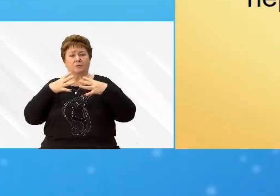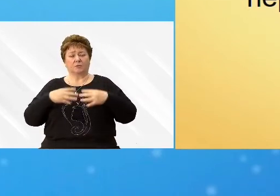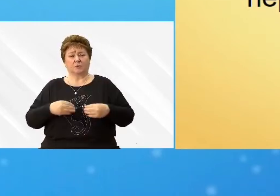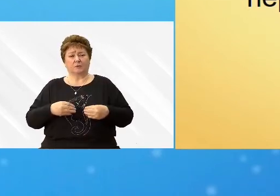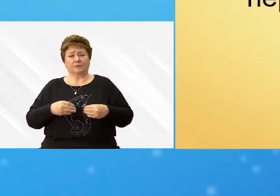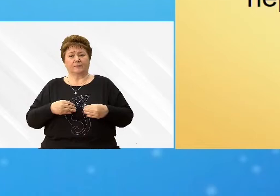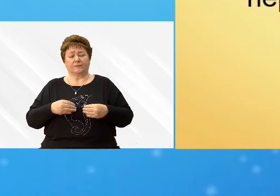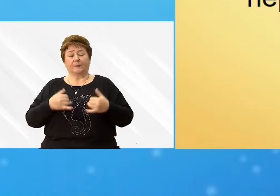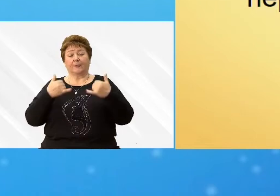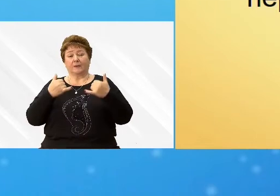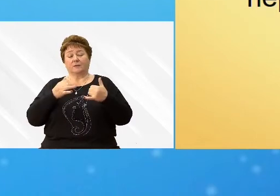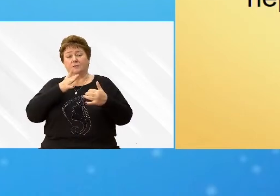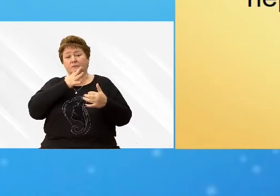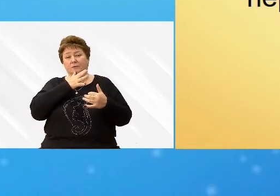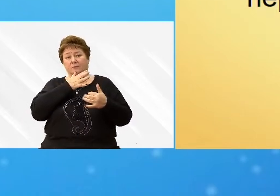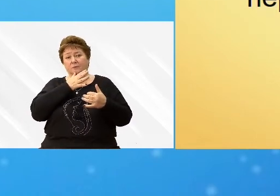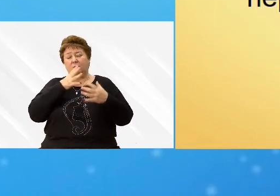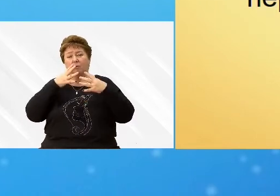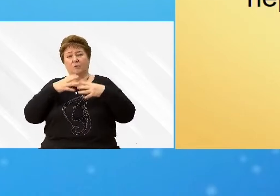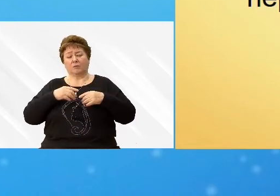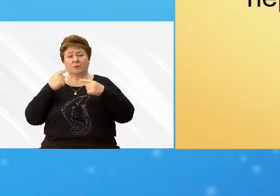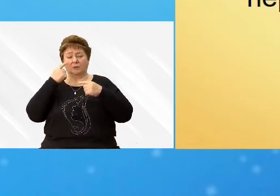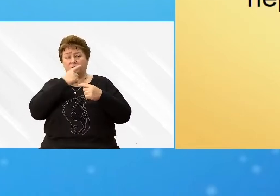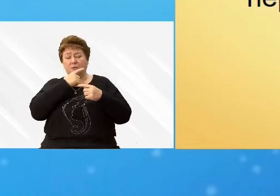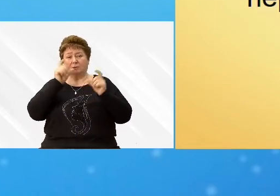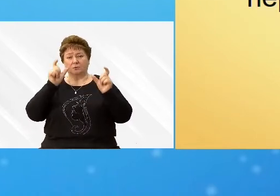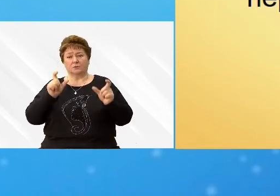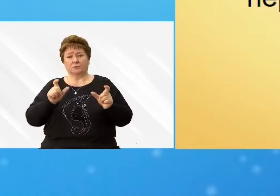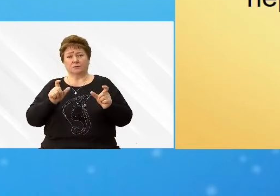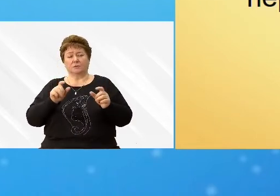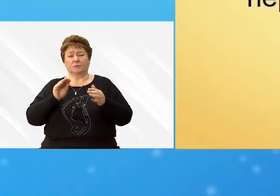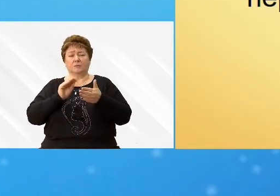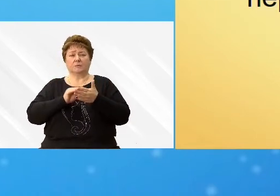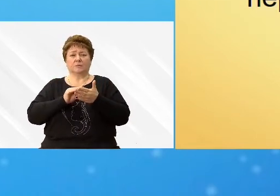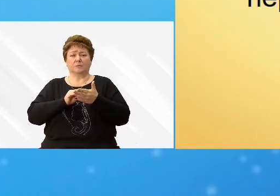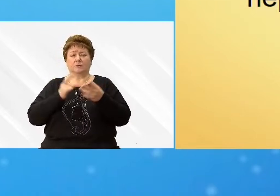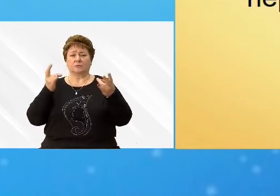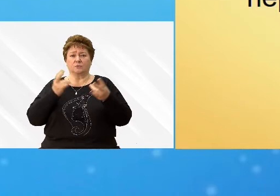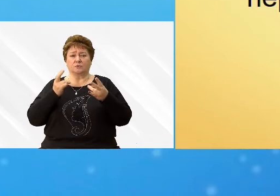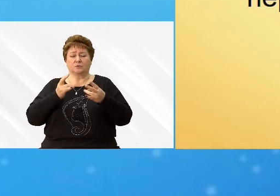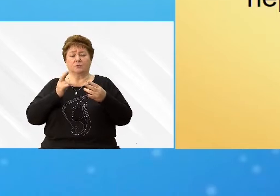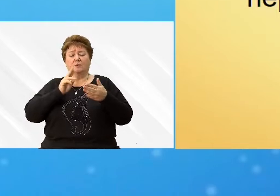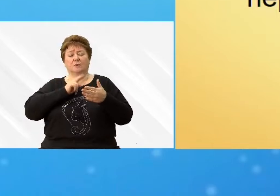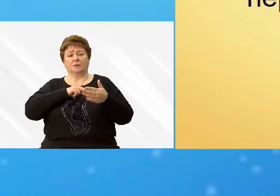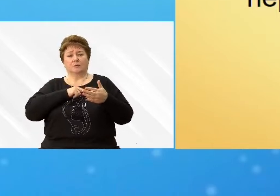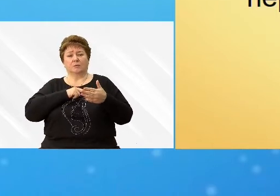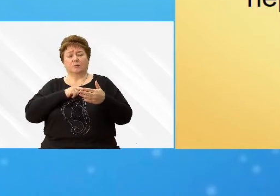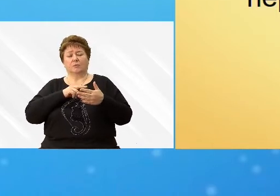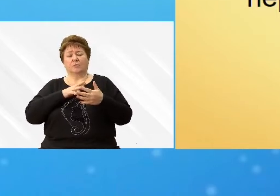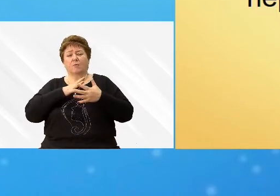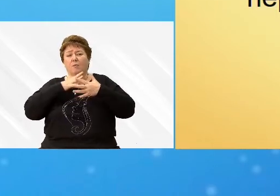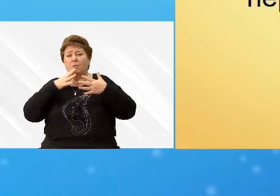в настоящее время органы зрения человека часто вынуждены работать с большим